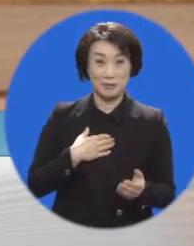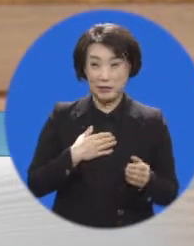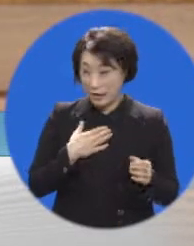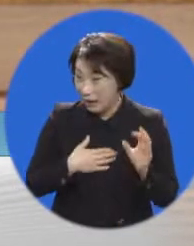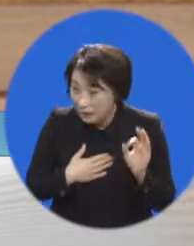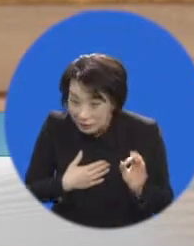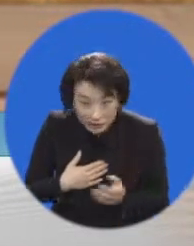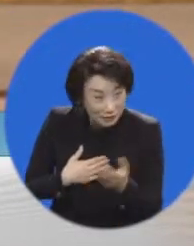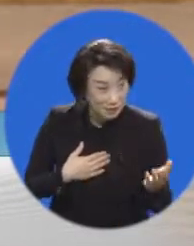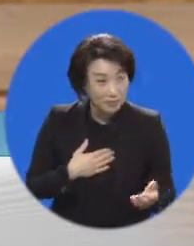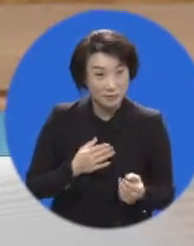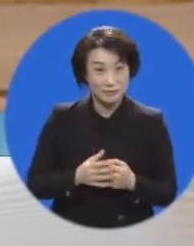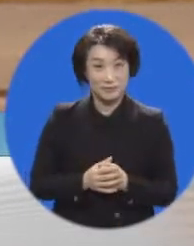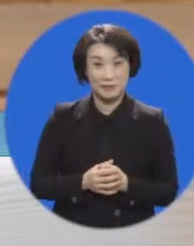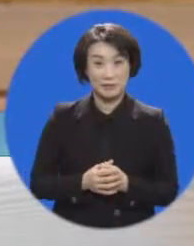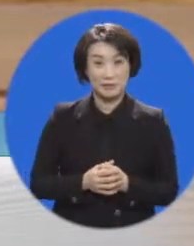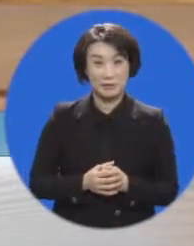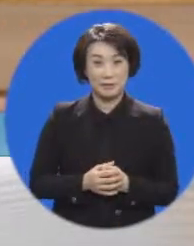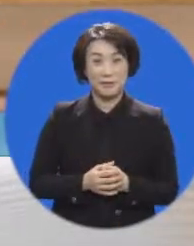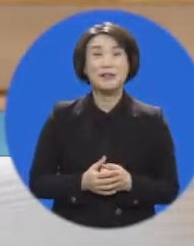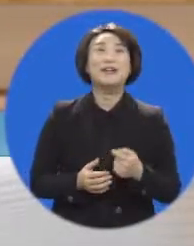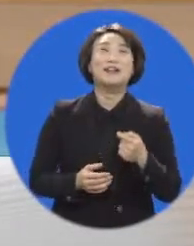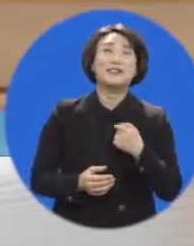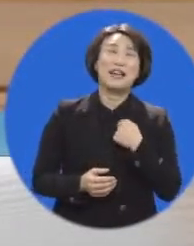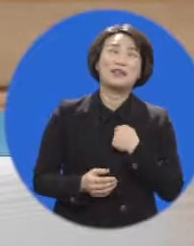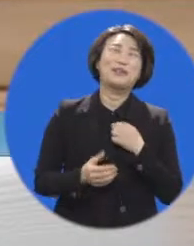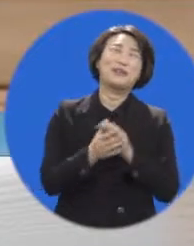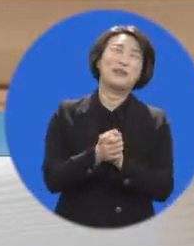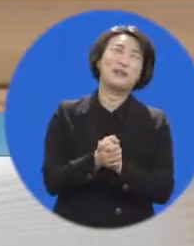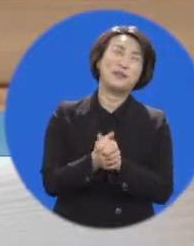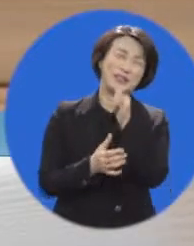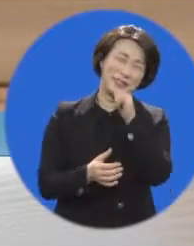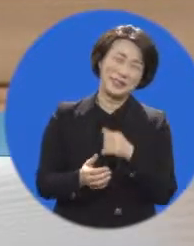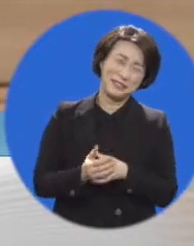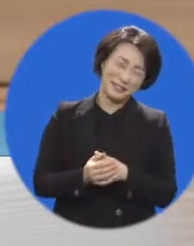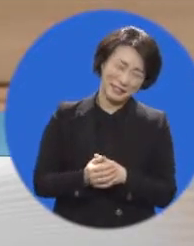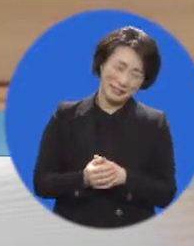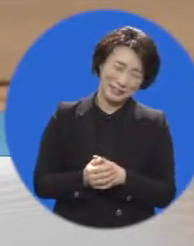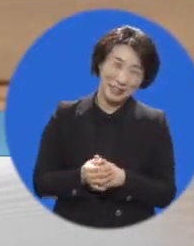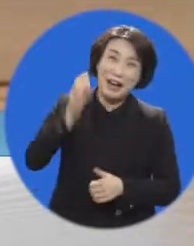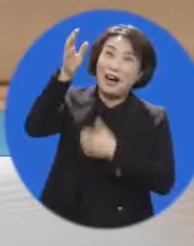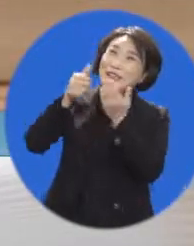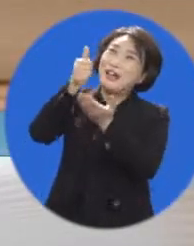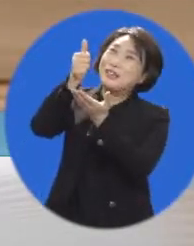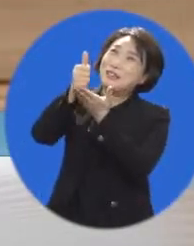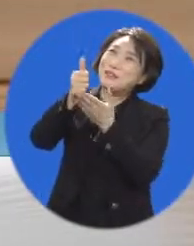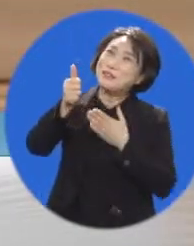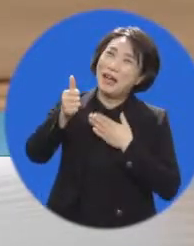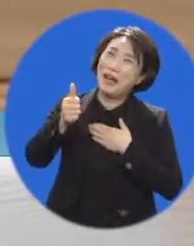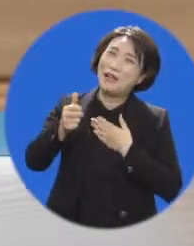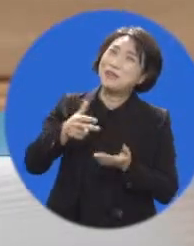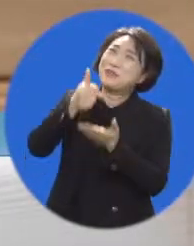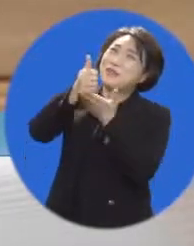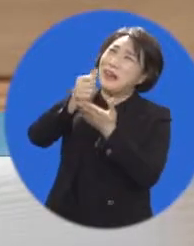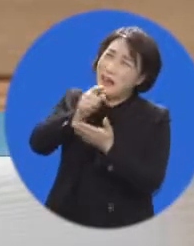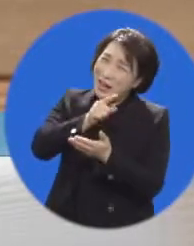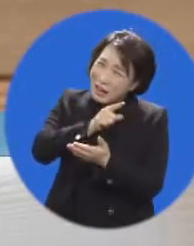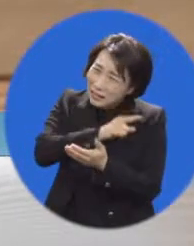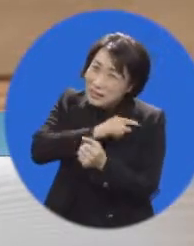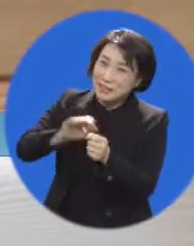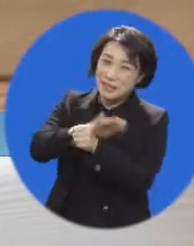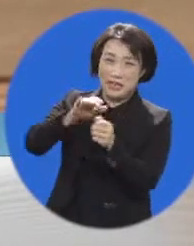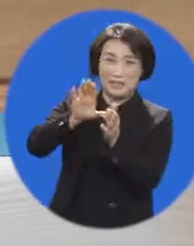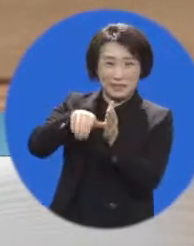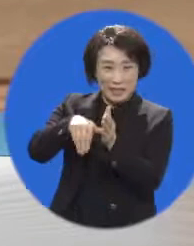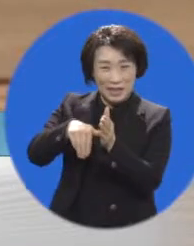이해가 됩니까? 저도 그렇게 기도하잖아요. 하나님, 제가 주님을 가장 사랑할